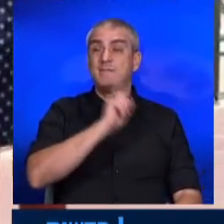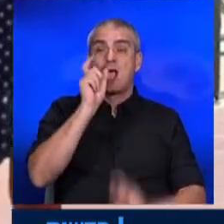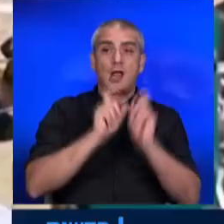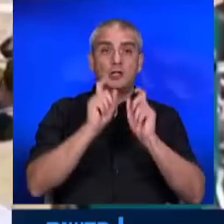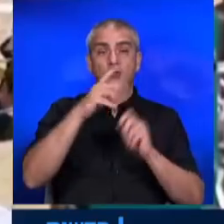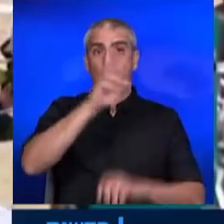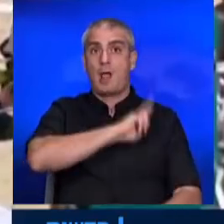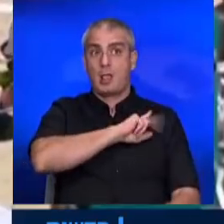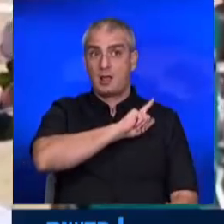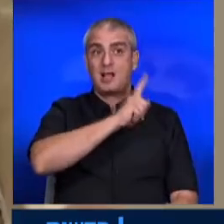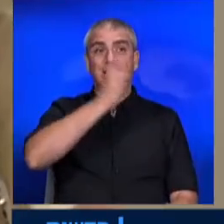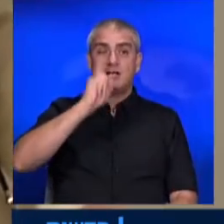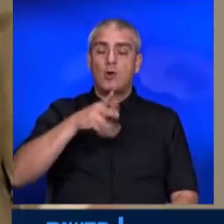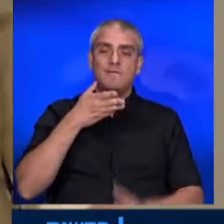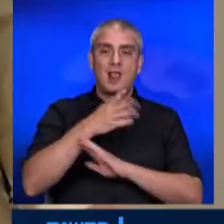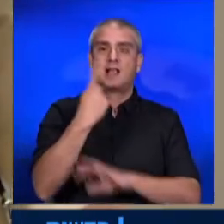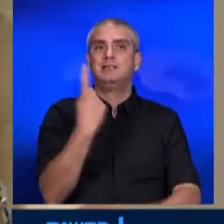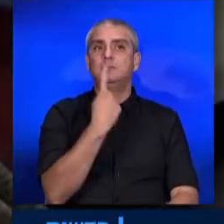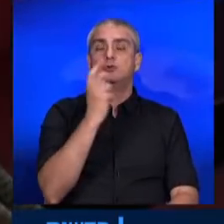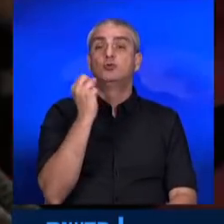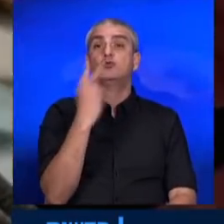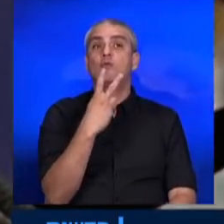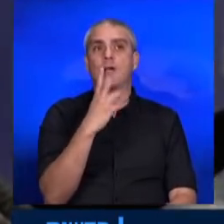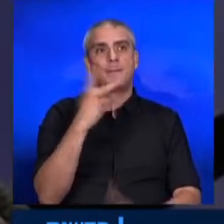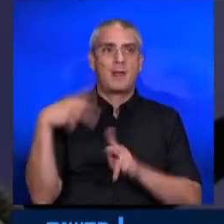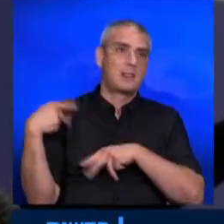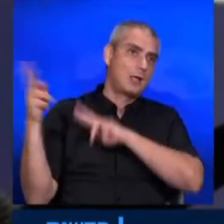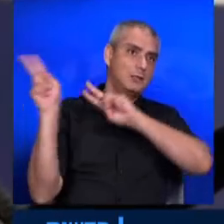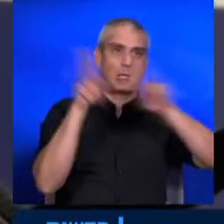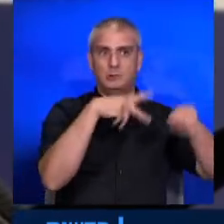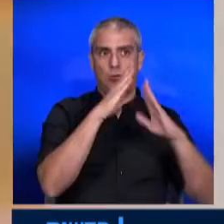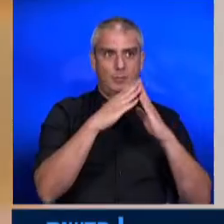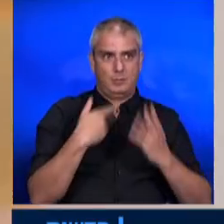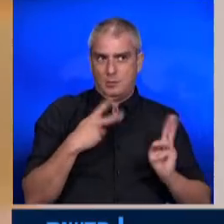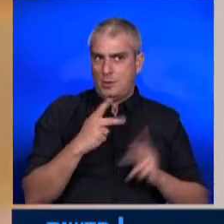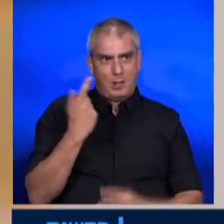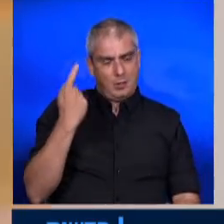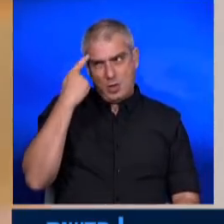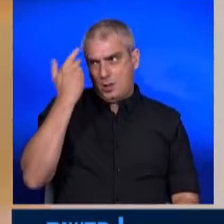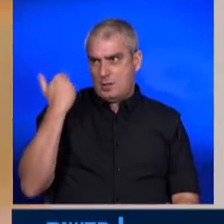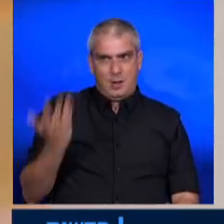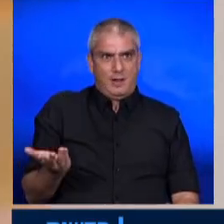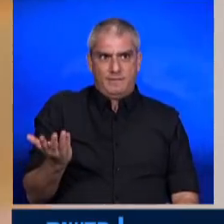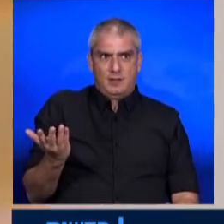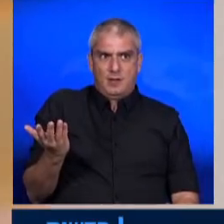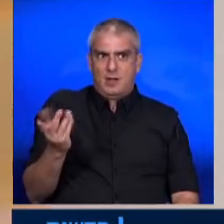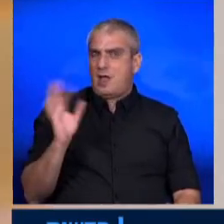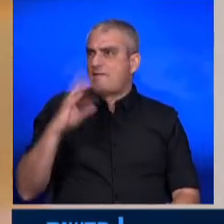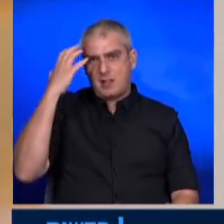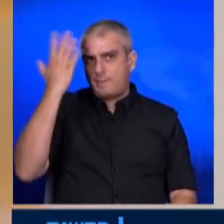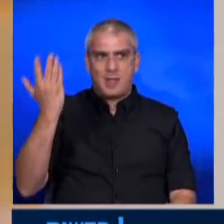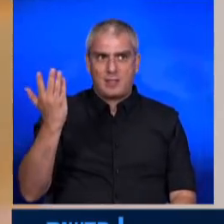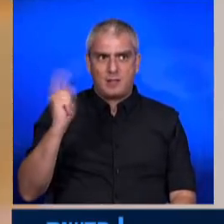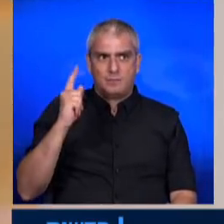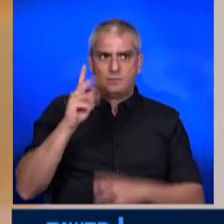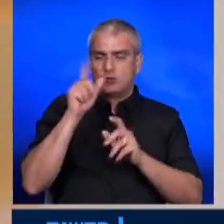יחויבו להיכנס לבידוד של שבועיים כשישובו הביתה. We wouldn't have known beforehand, and none of the advice from the scientists or